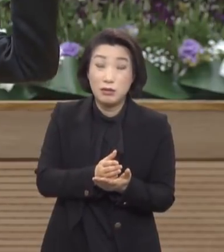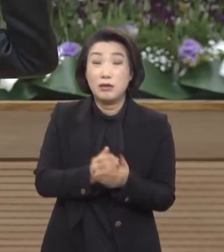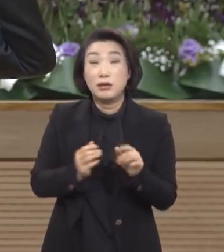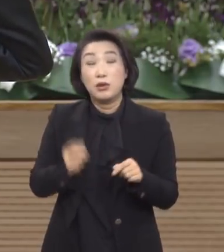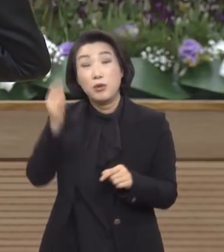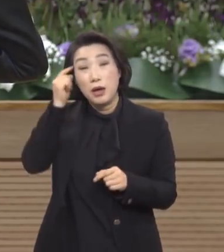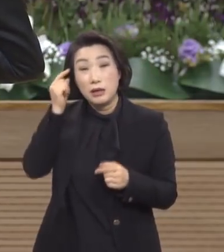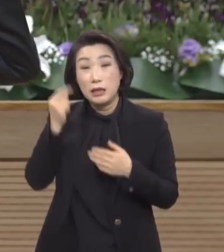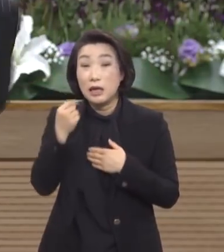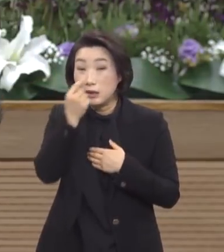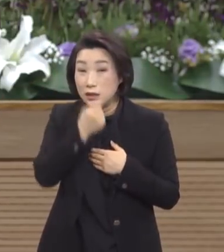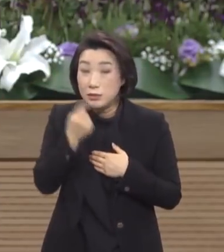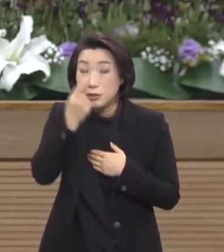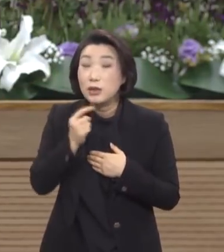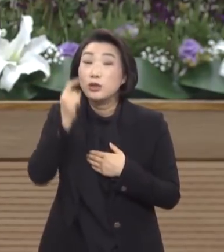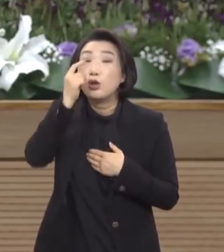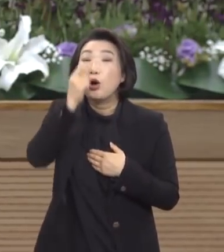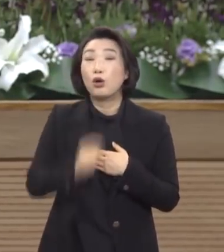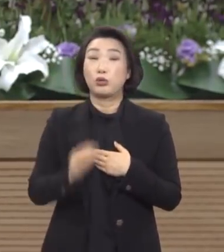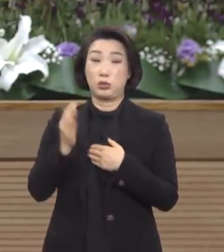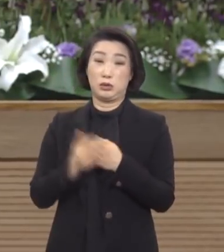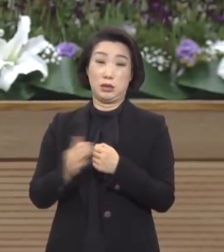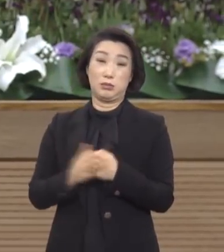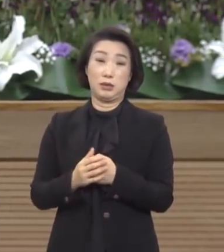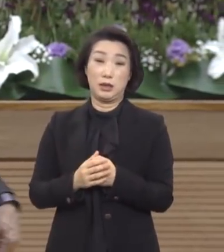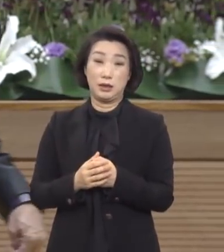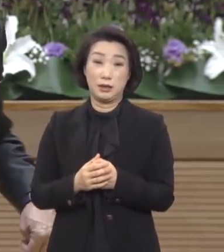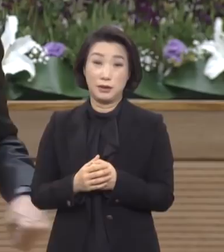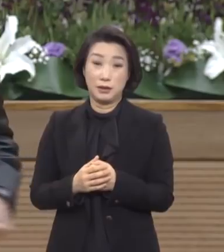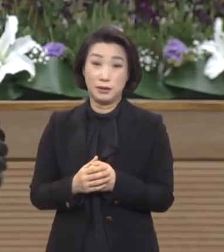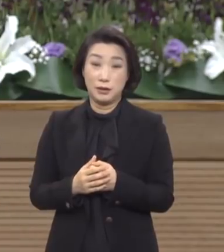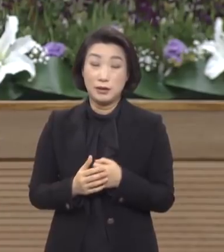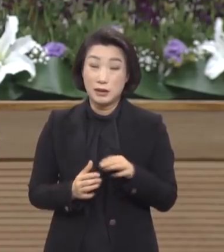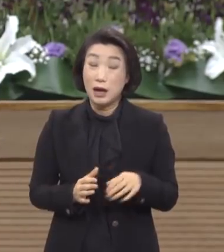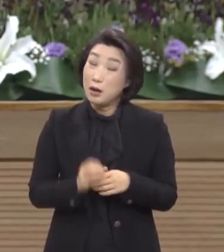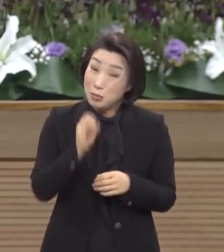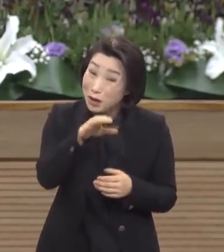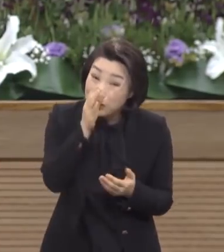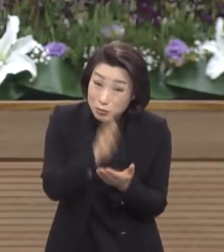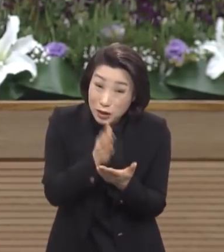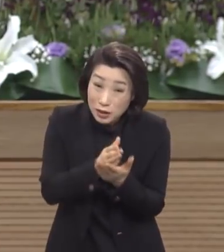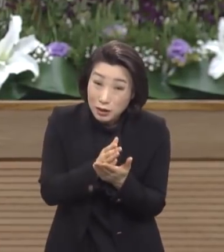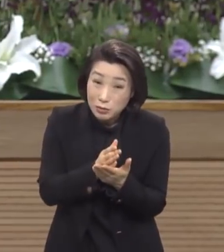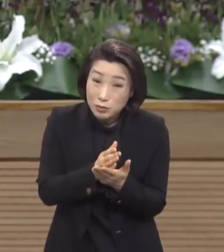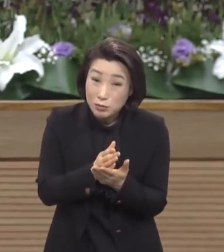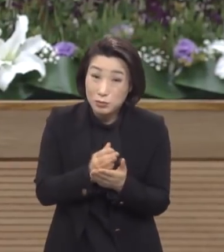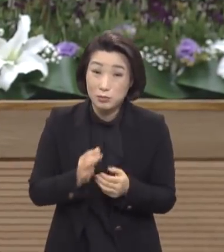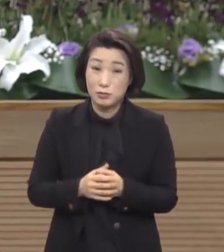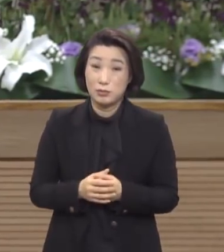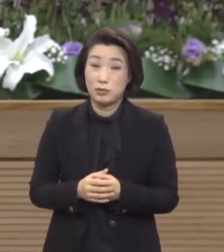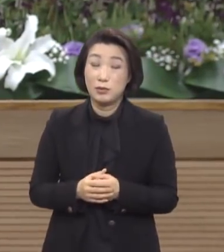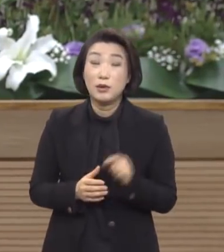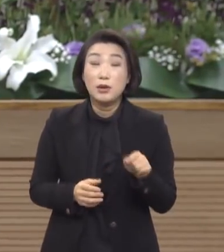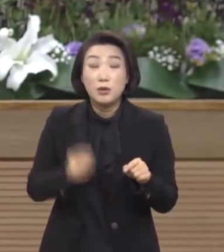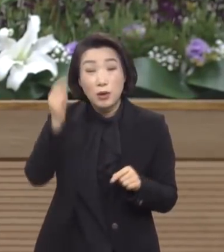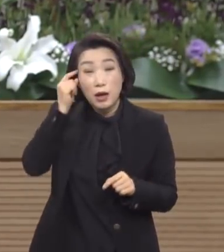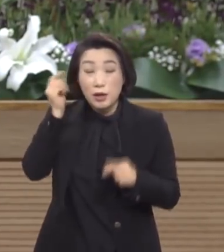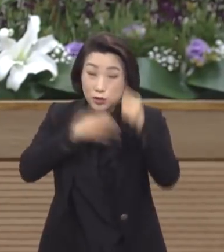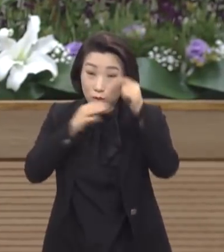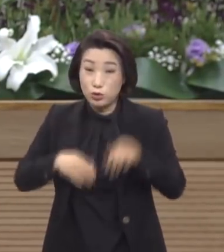그만큼 네 입이 더러워진다 이 말이야. 말하지 마라. 이건